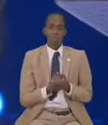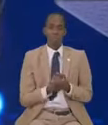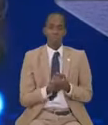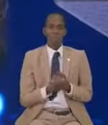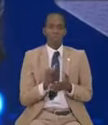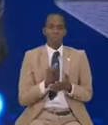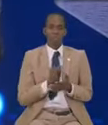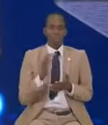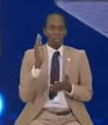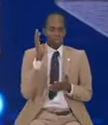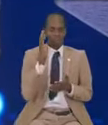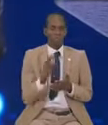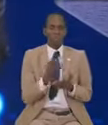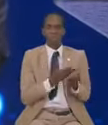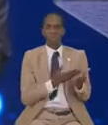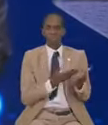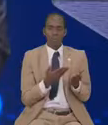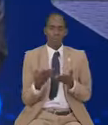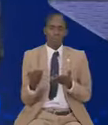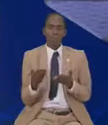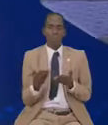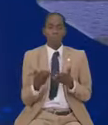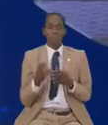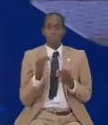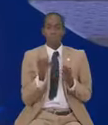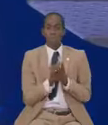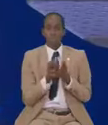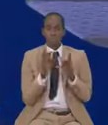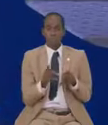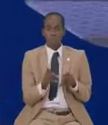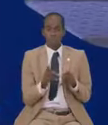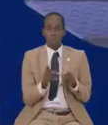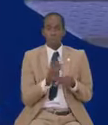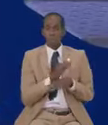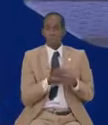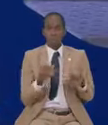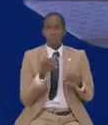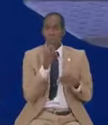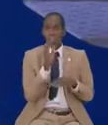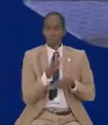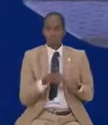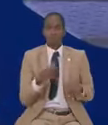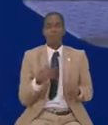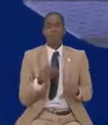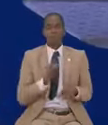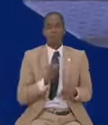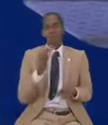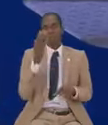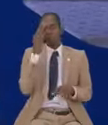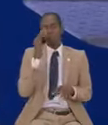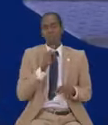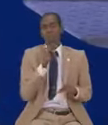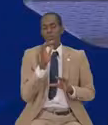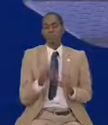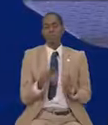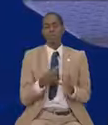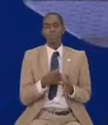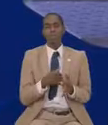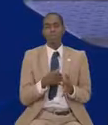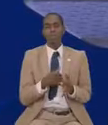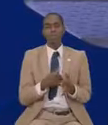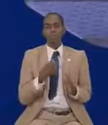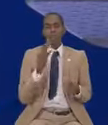je vais je vais faire je vais je vais faire un